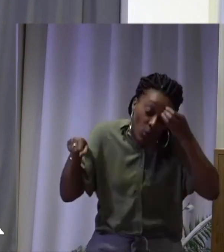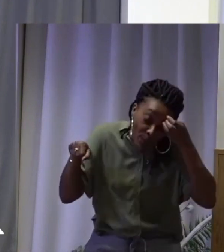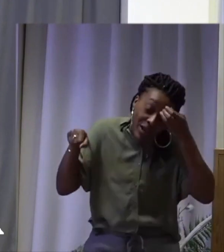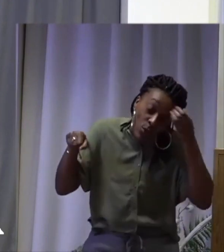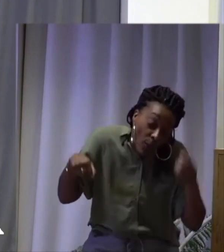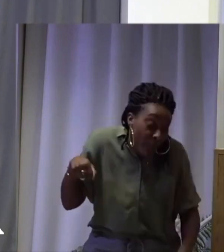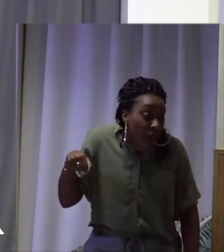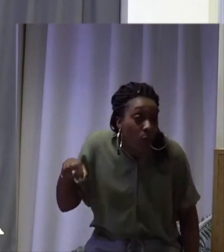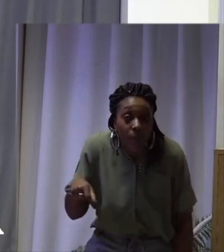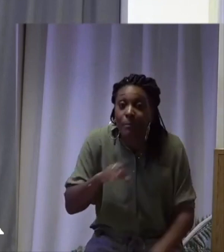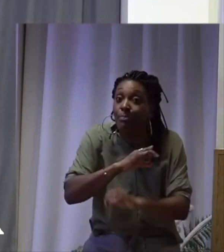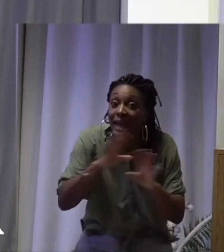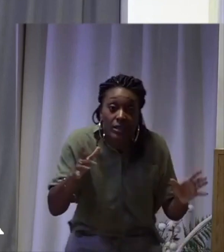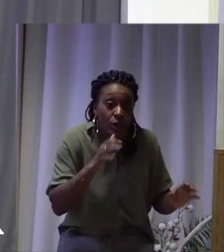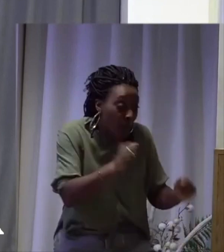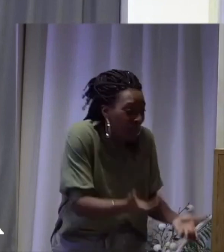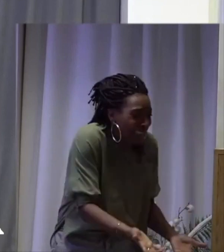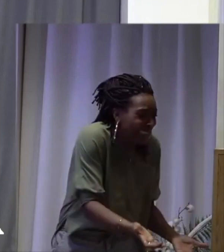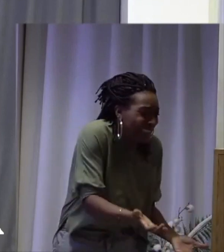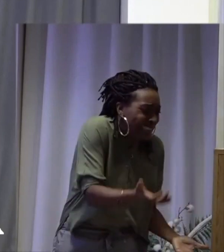personne ne pouvait la relever.